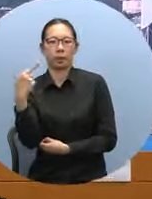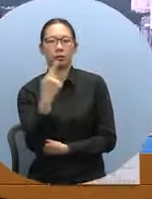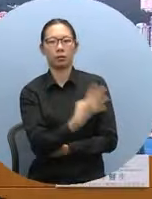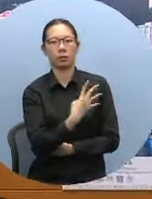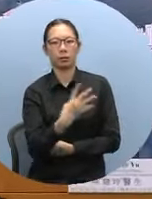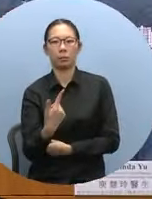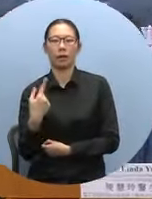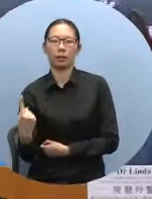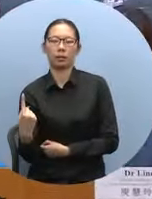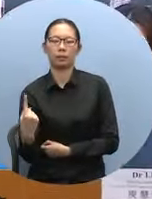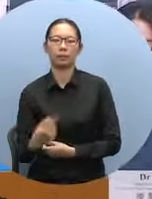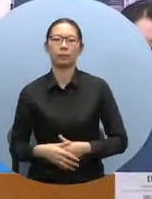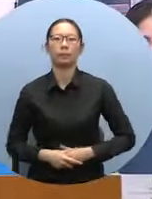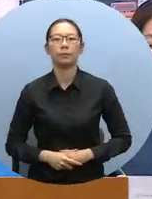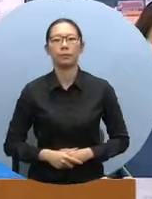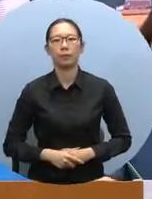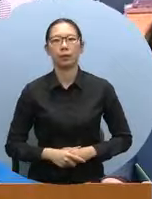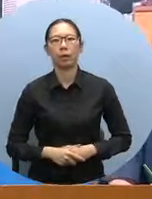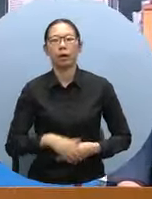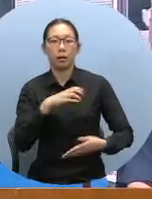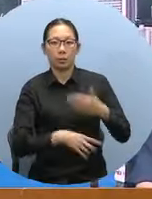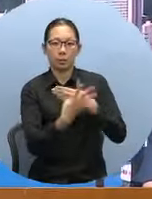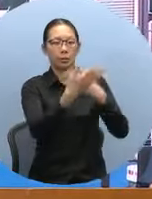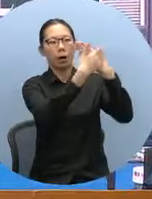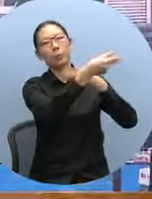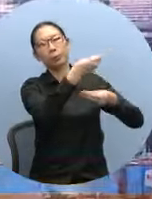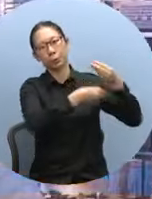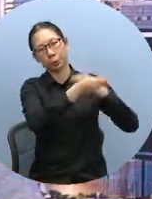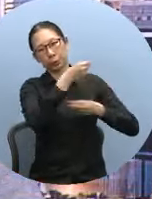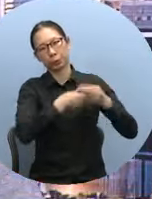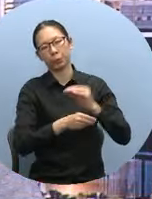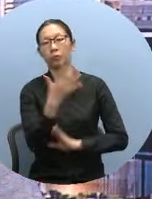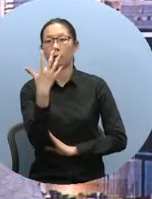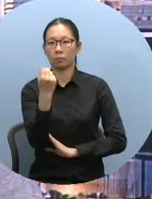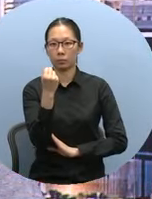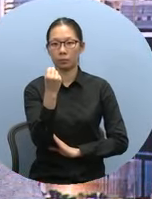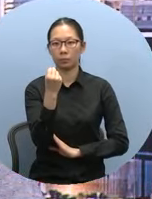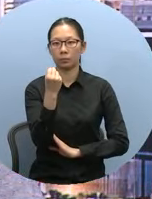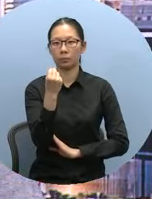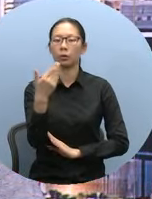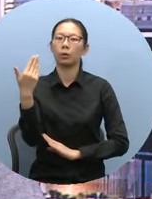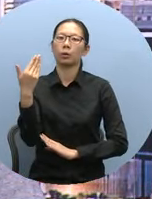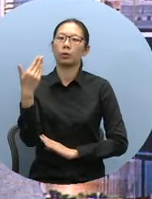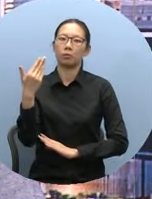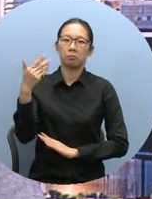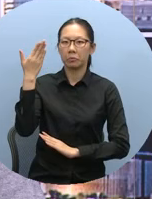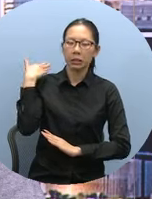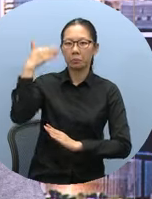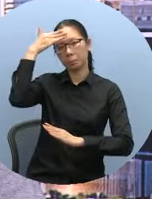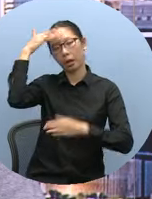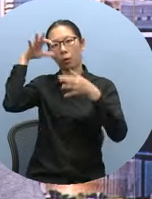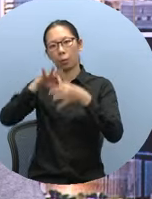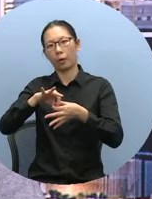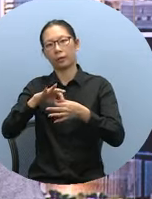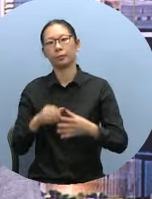到4481，其中有4宗係輸入性個案啦，有50宗到啦，就係同其他個案